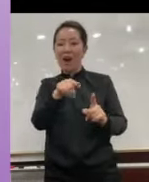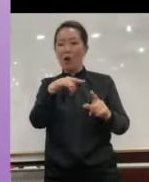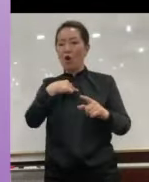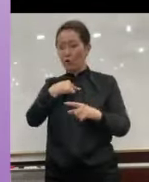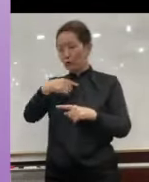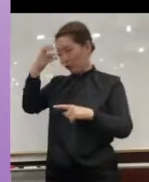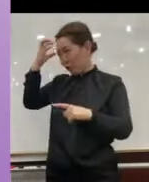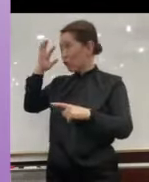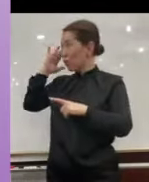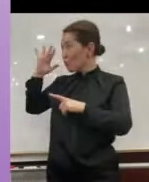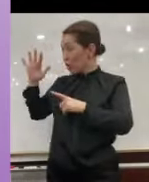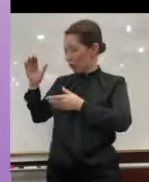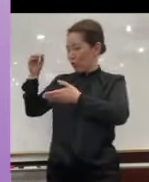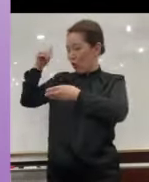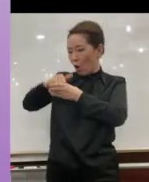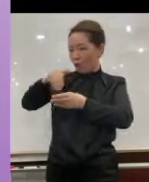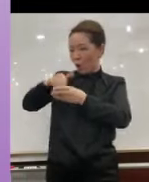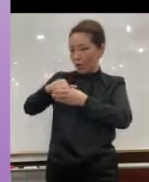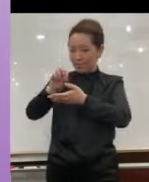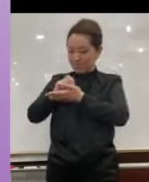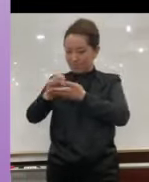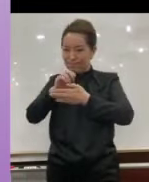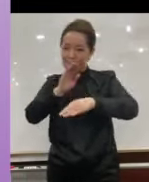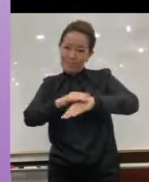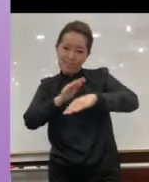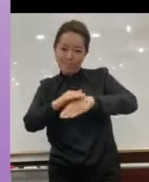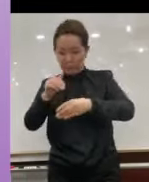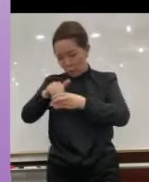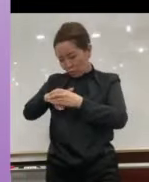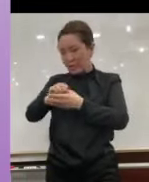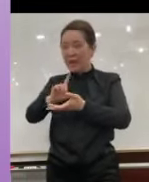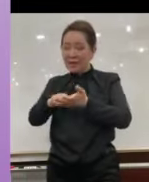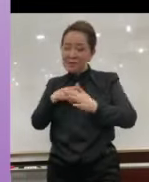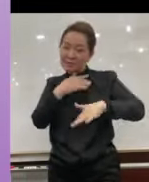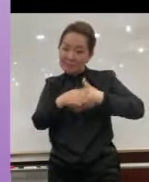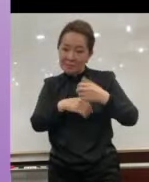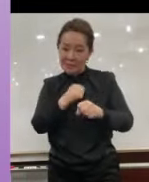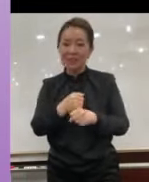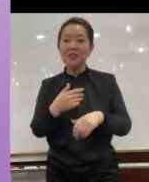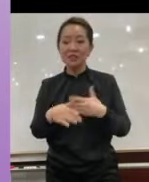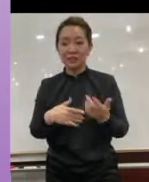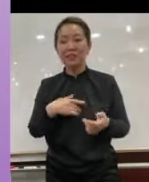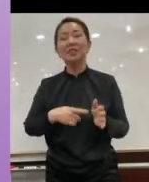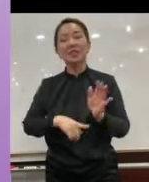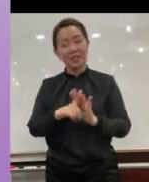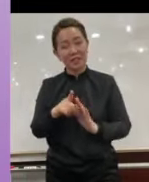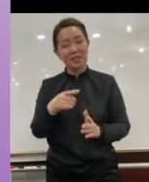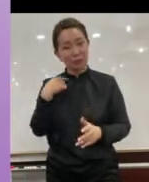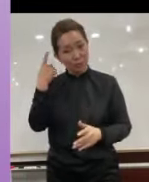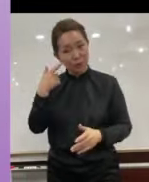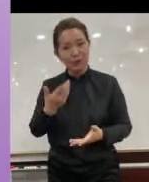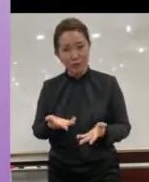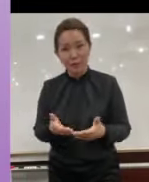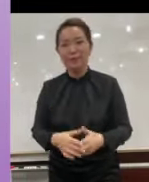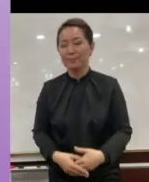бодлоготой одоо тусах талаар бол нэлээд эрчимтэй арга хэмжээнийг нэг авч эхлээд байгаа гэж бодож байна.